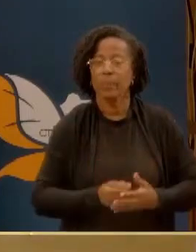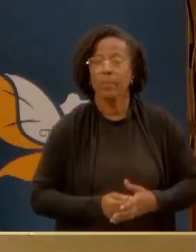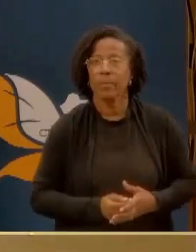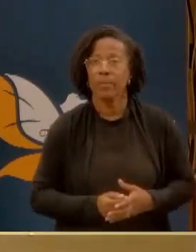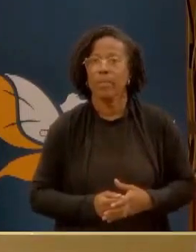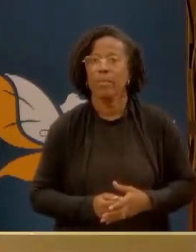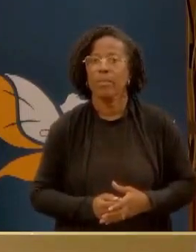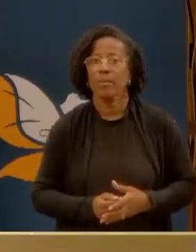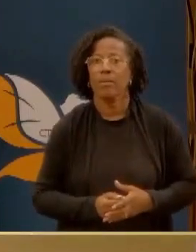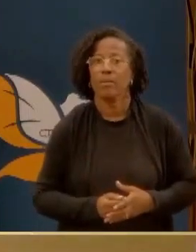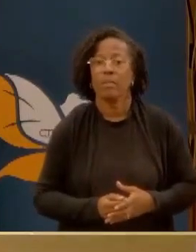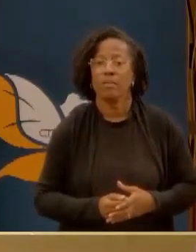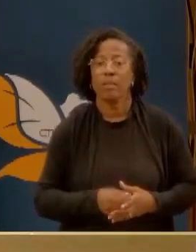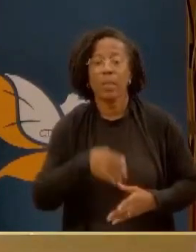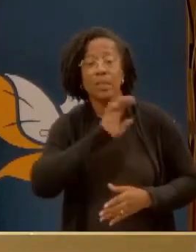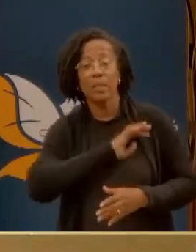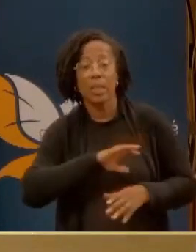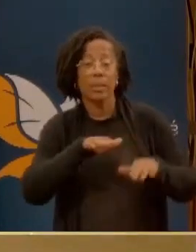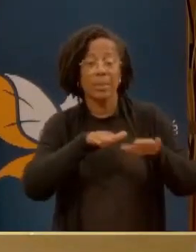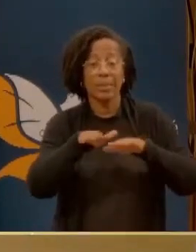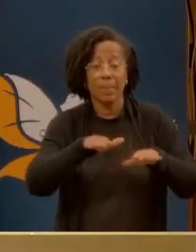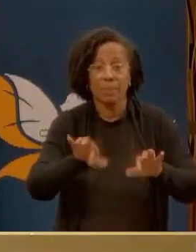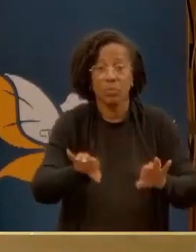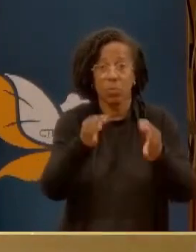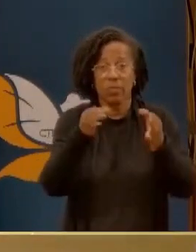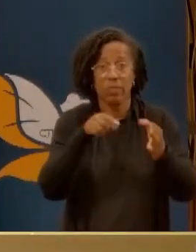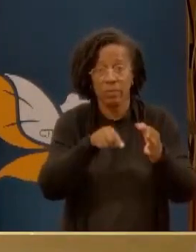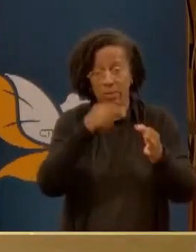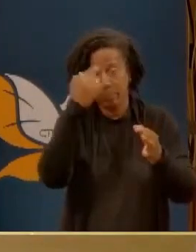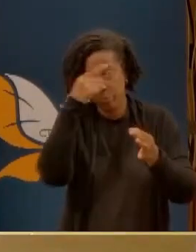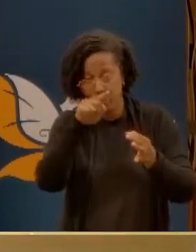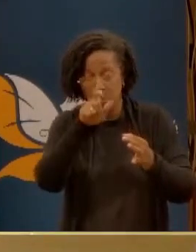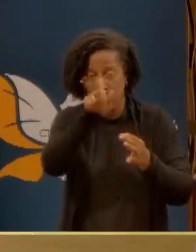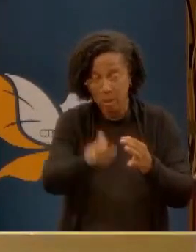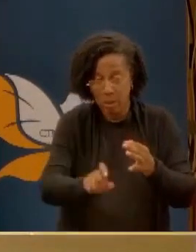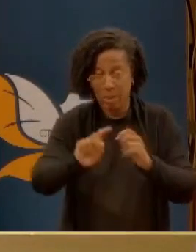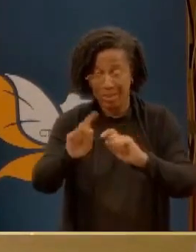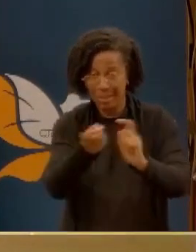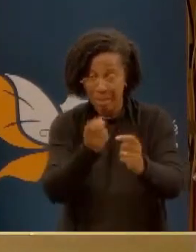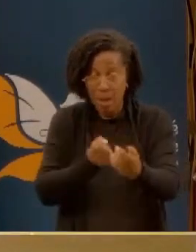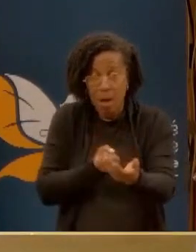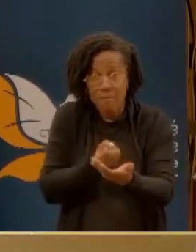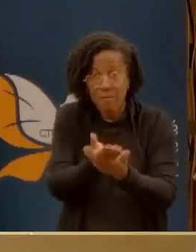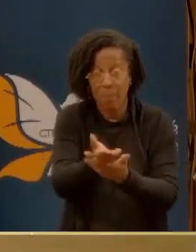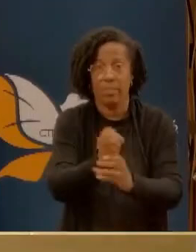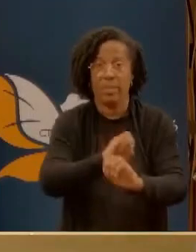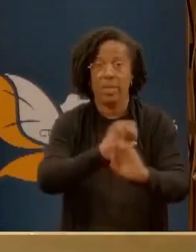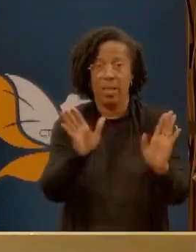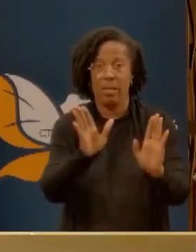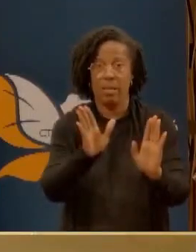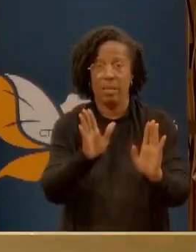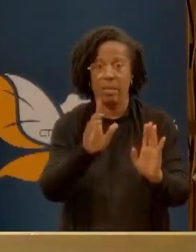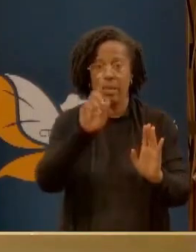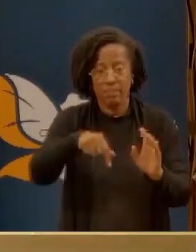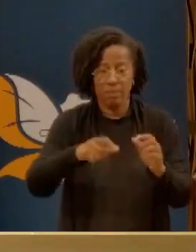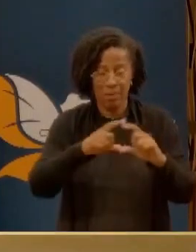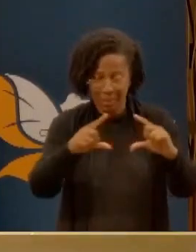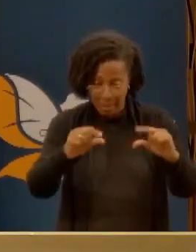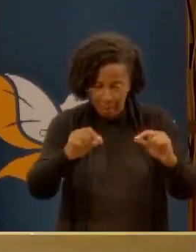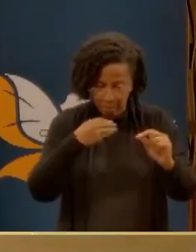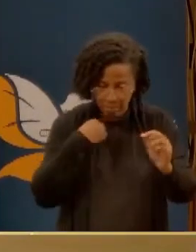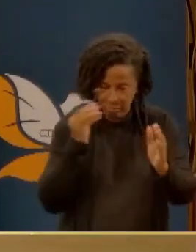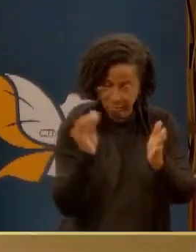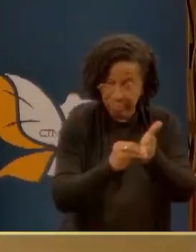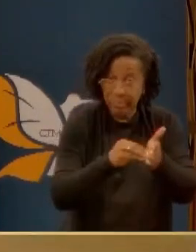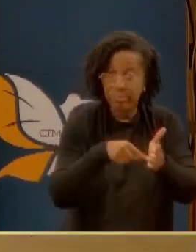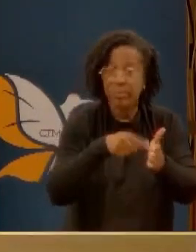qu'on trouve un système pour que le client soit informé. Il faut que ça figure sur les étiquettes, il faut que